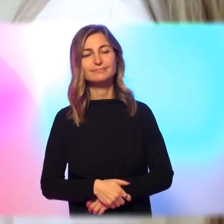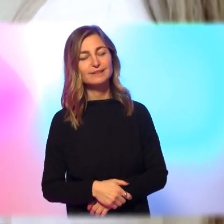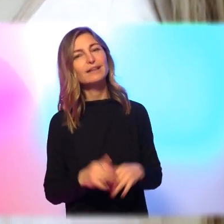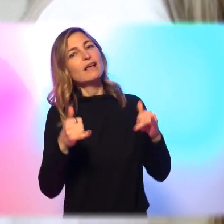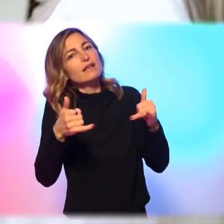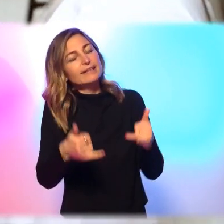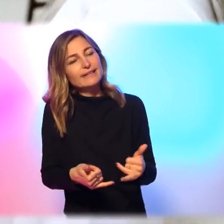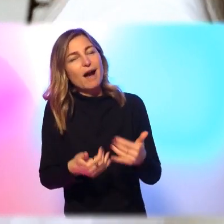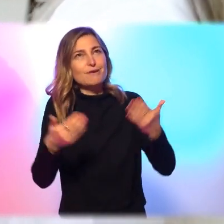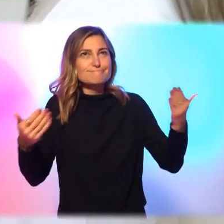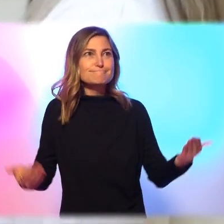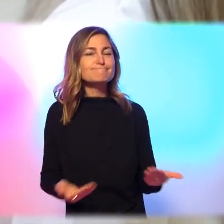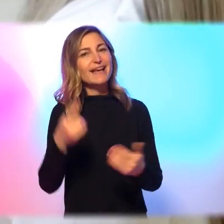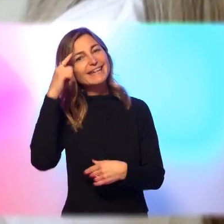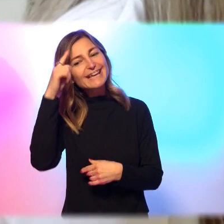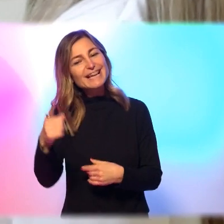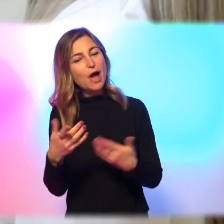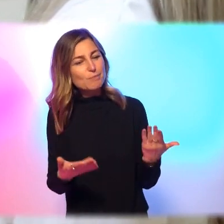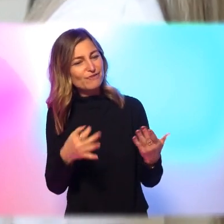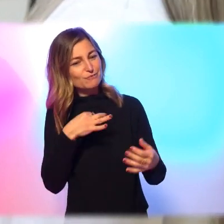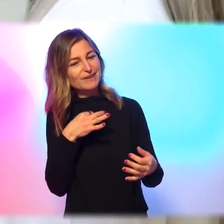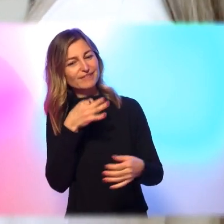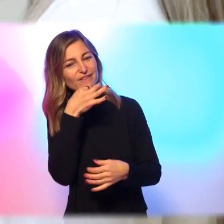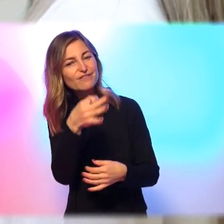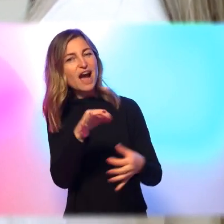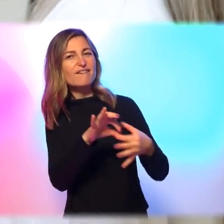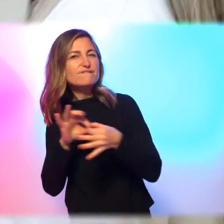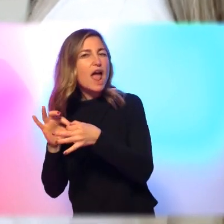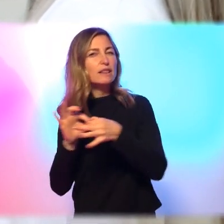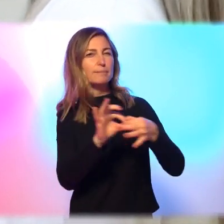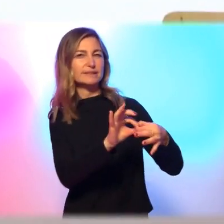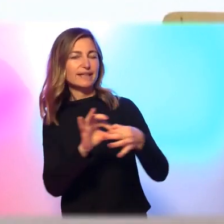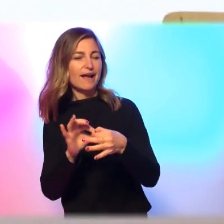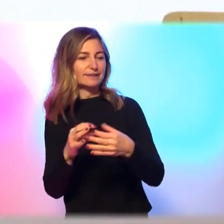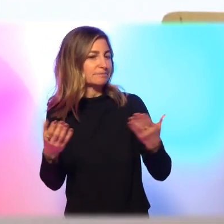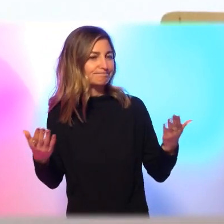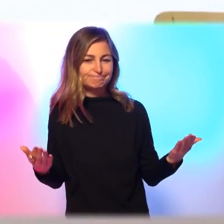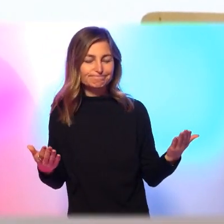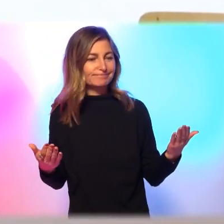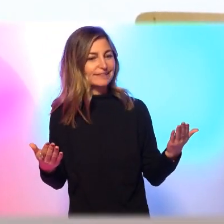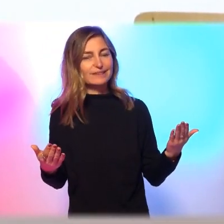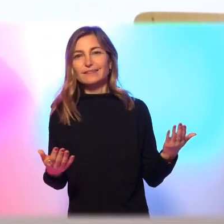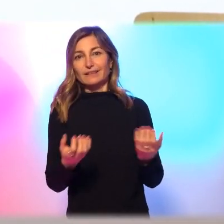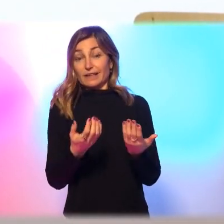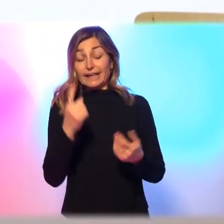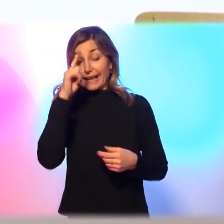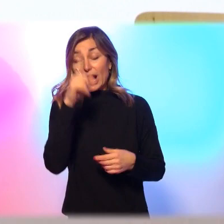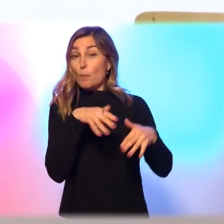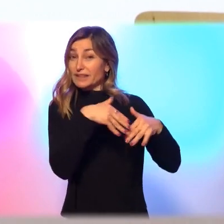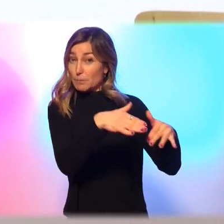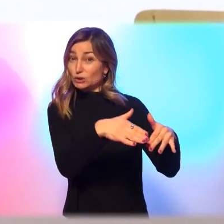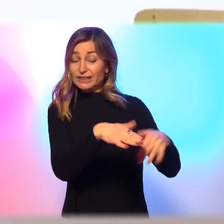ausfällt? Ja, ich glaube, das ist eine Frage der Verhältnismäßigkeit. Also es ist ja nicht so, dass man auf